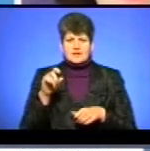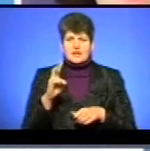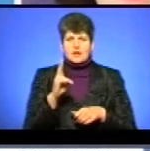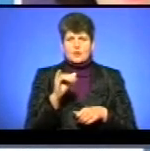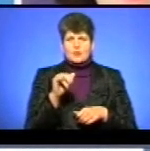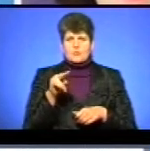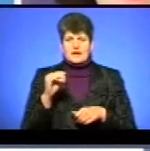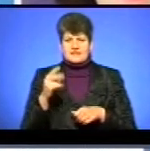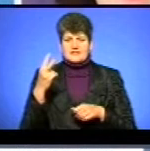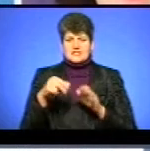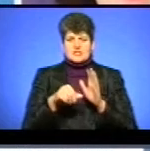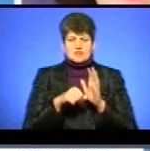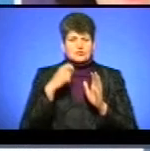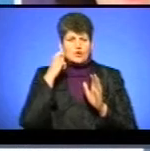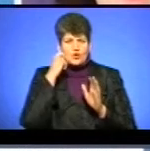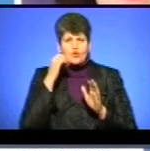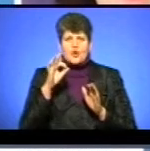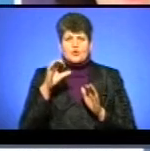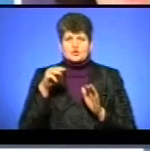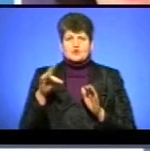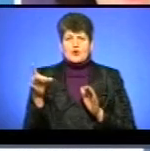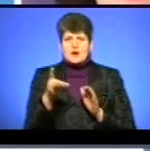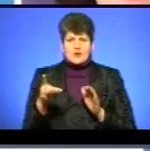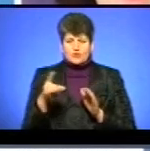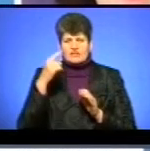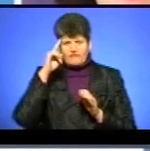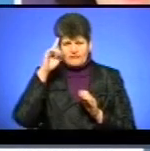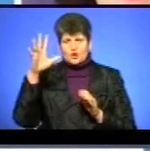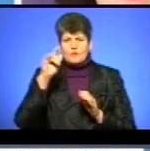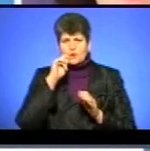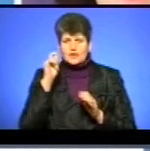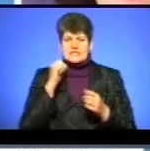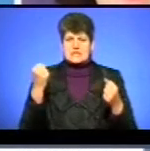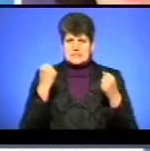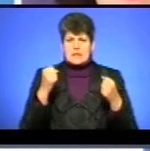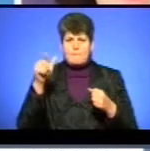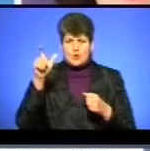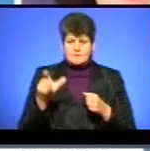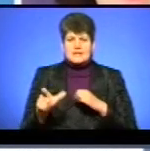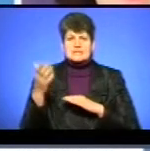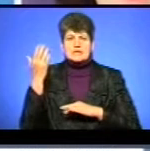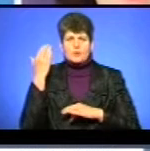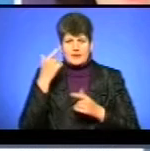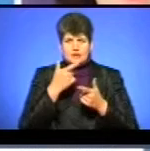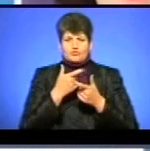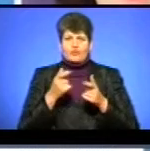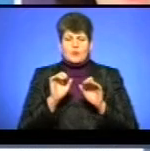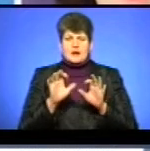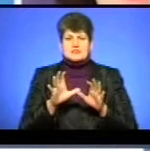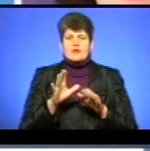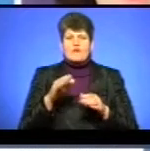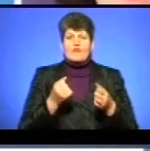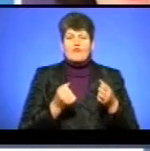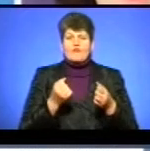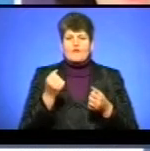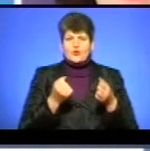Крупець 26-річний житель Острозького району, відомий український спортсмен, за попередньою інформацією водій